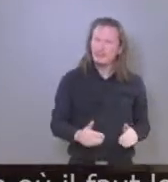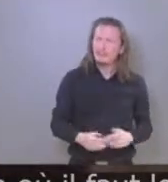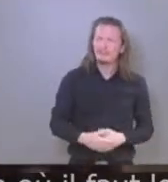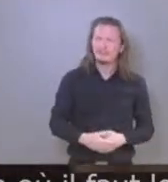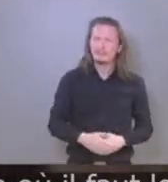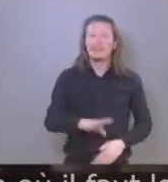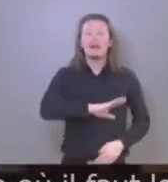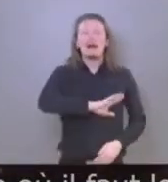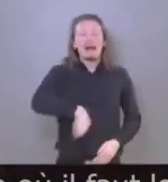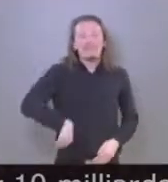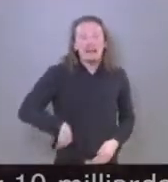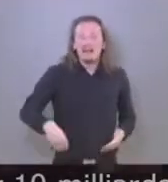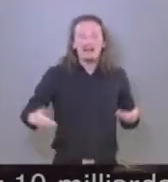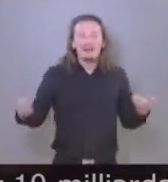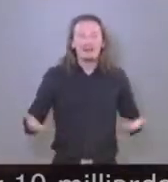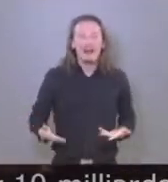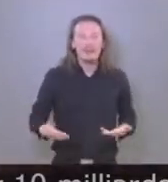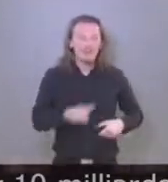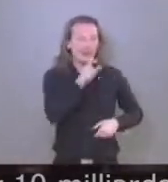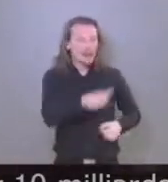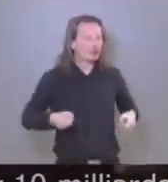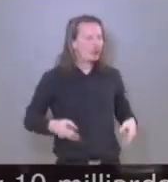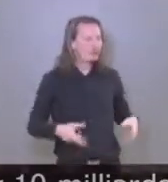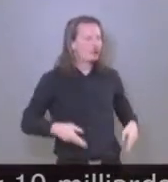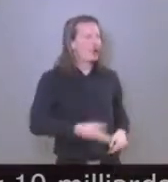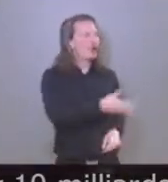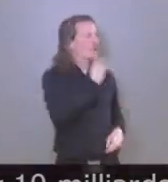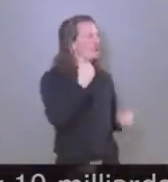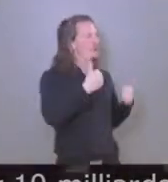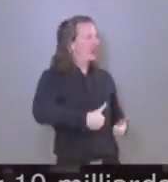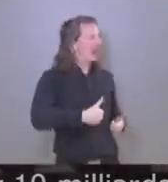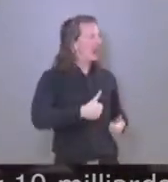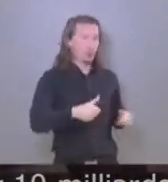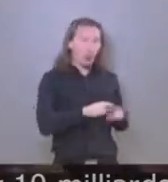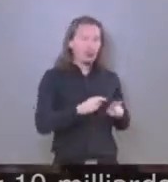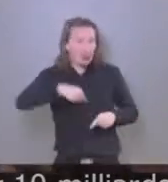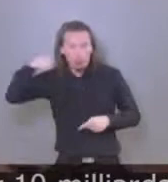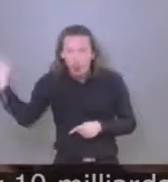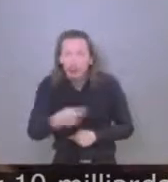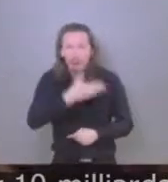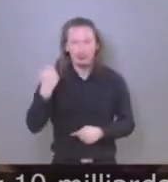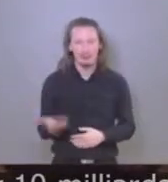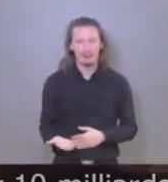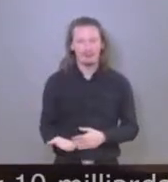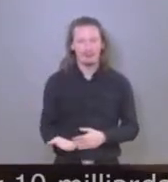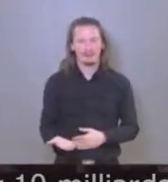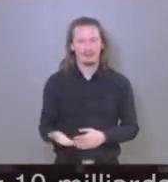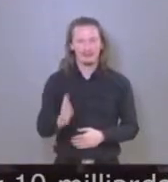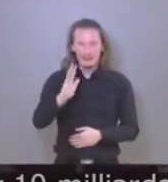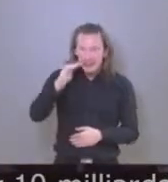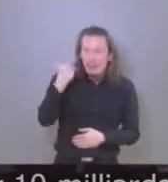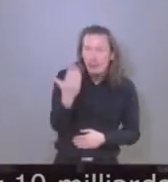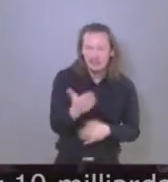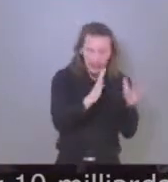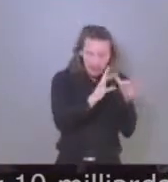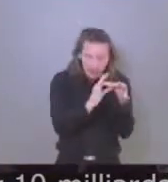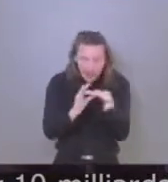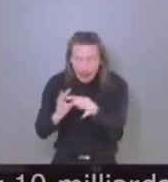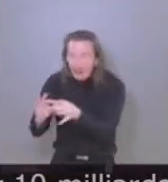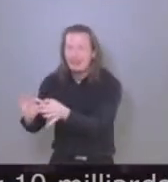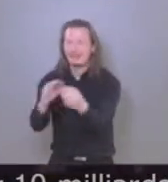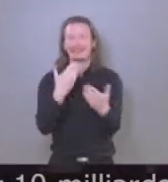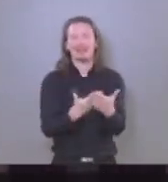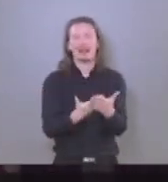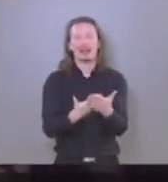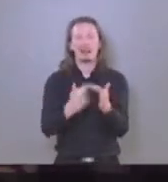ce n'est pas que les gens qui sont en fauteuil qui seront bien. C'est vous tous. Voilà comment les choses se tiennent. Eh bien,